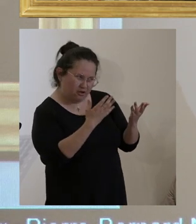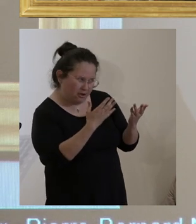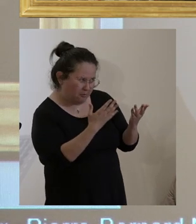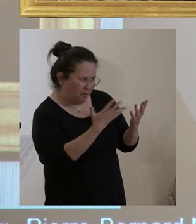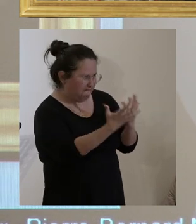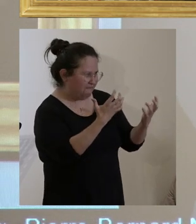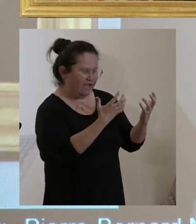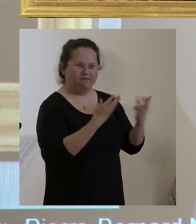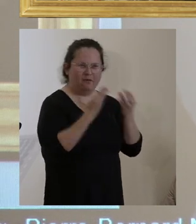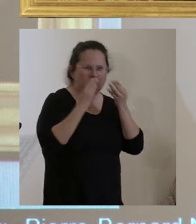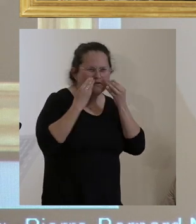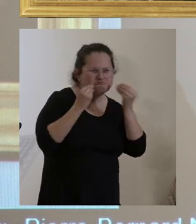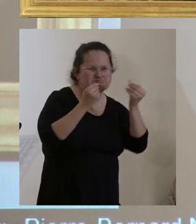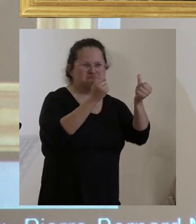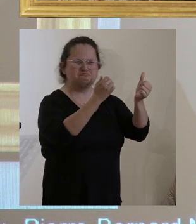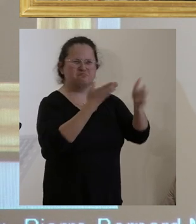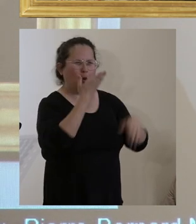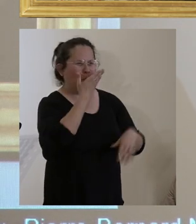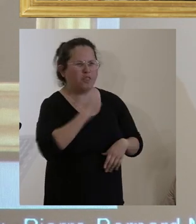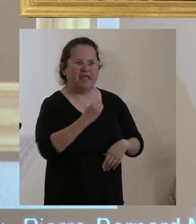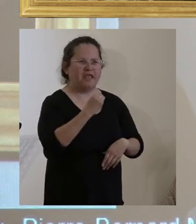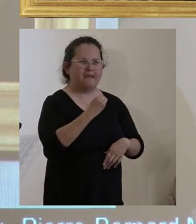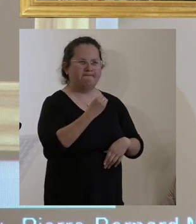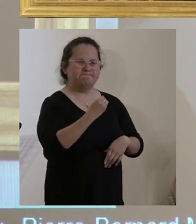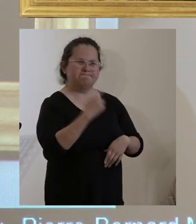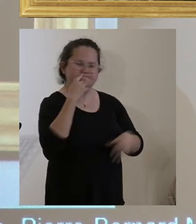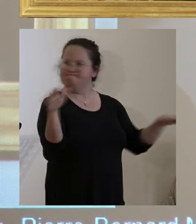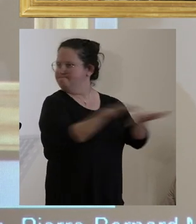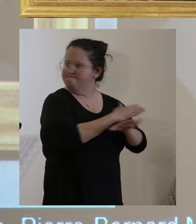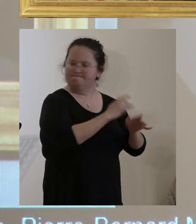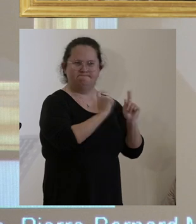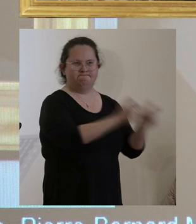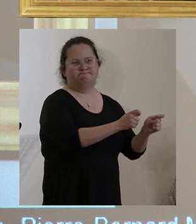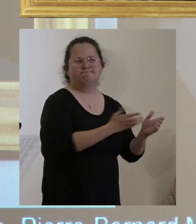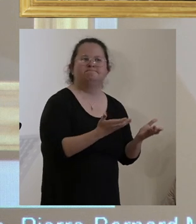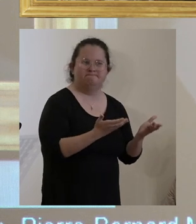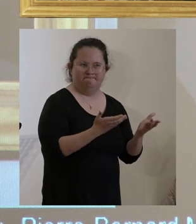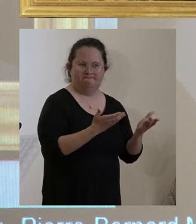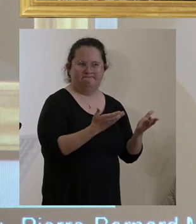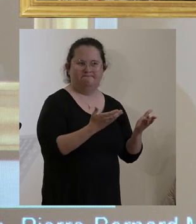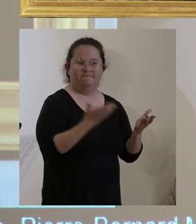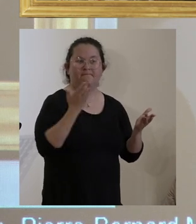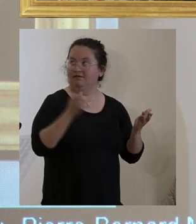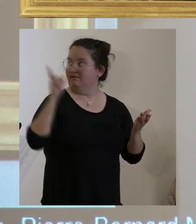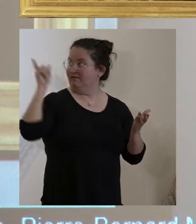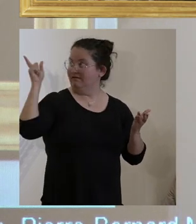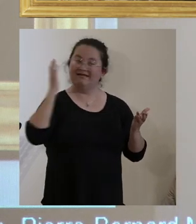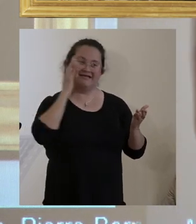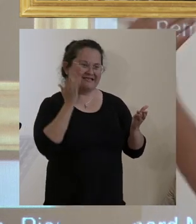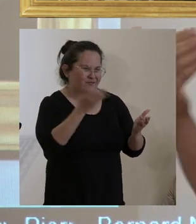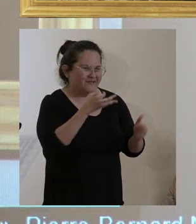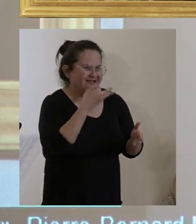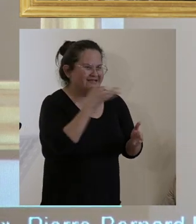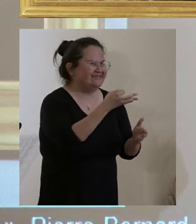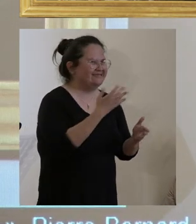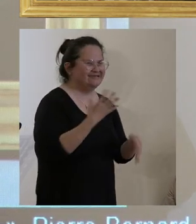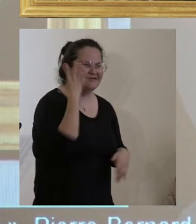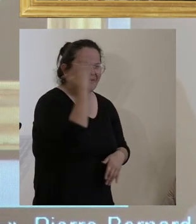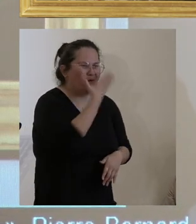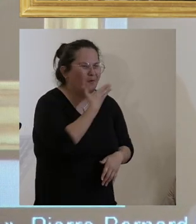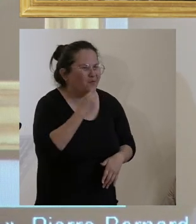de leur sensualité. Donc c'est pour ça que j'ai voulu parler ici de ces éléments qui sont liés à la beauté, pas uniquement pour faire écho à